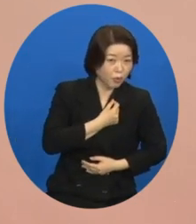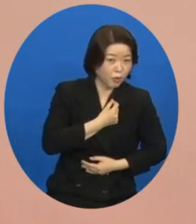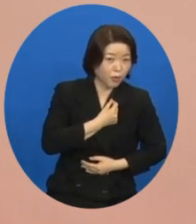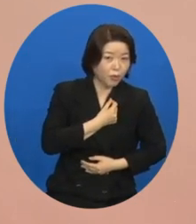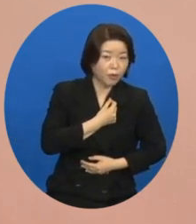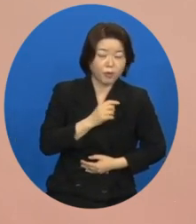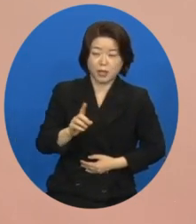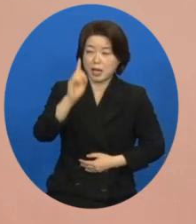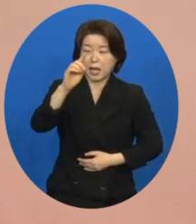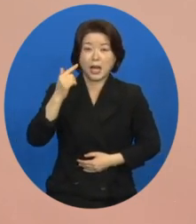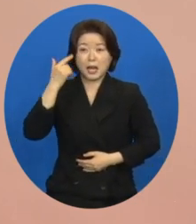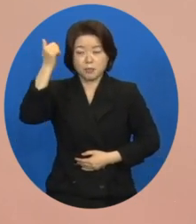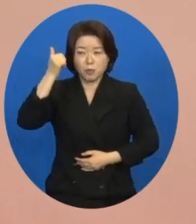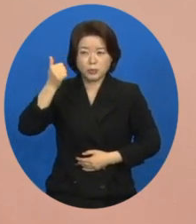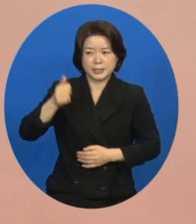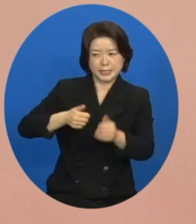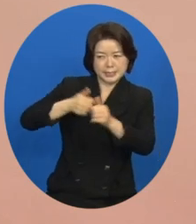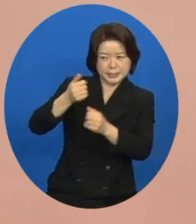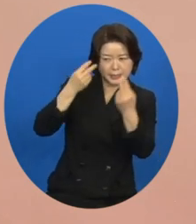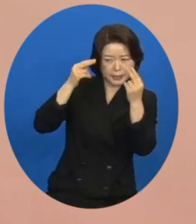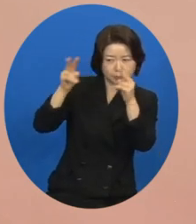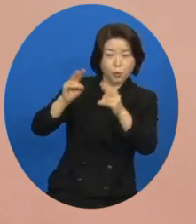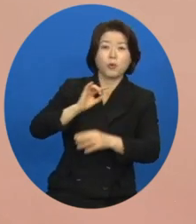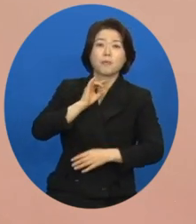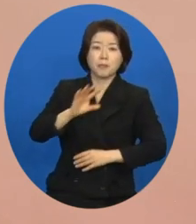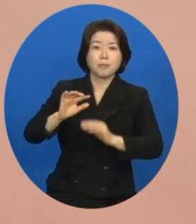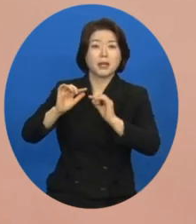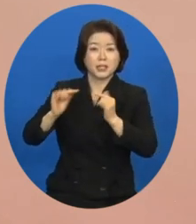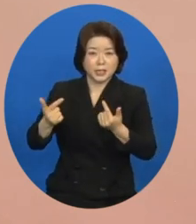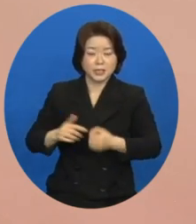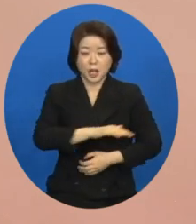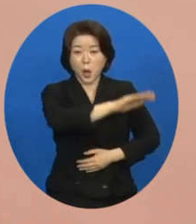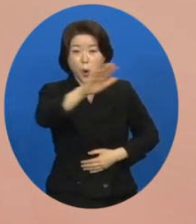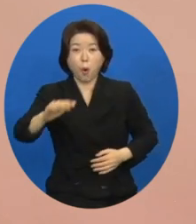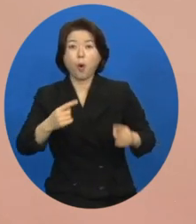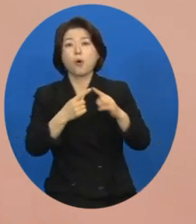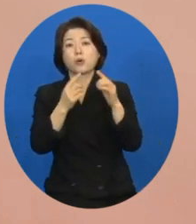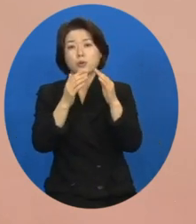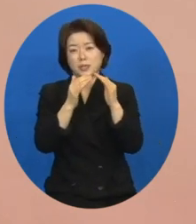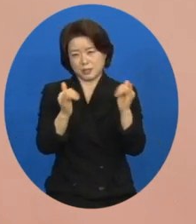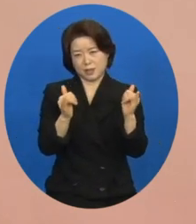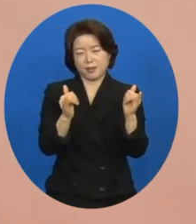한 목사님의 승리를 보는 게 아니라 온 교인이,